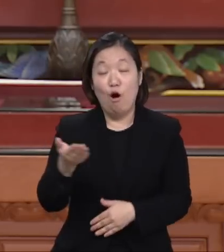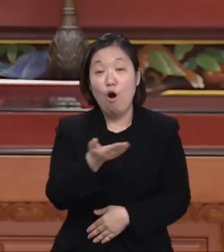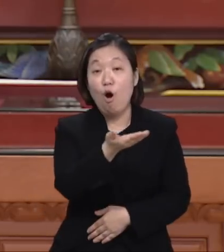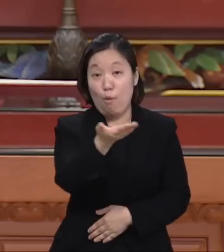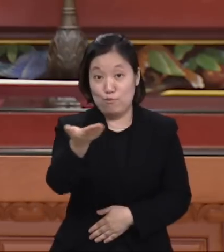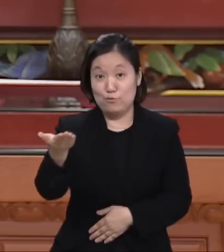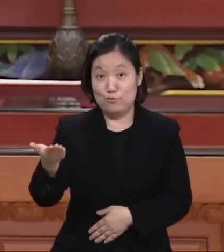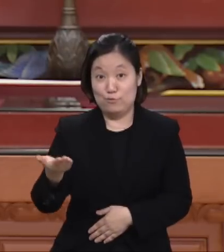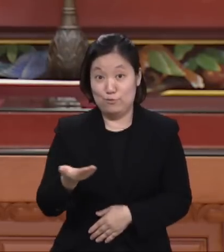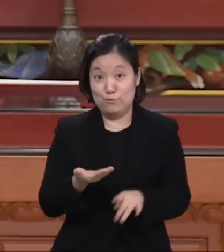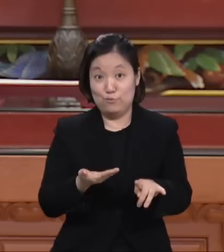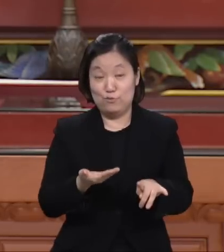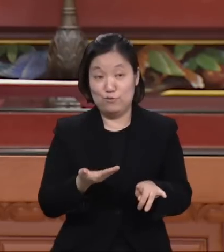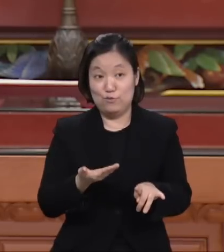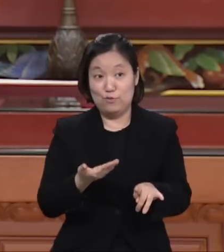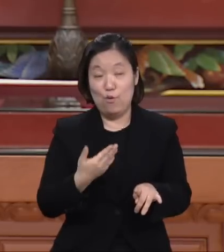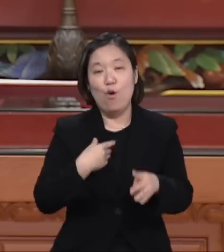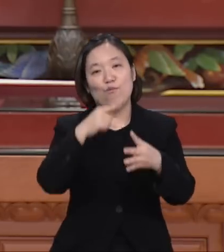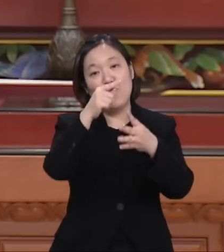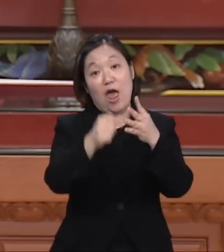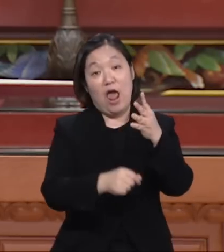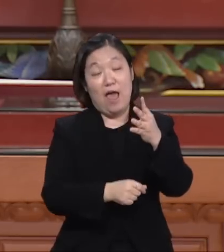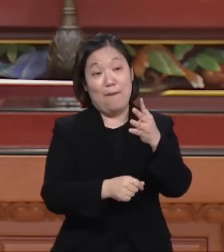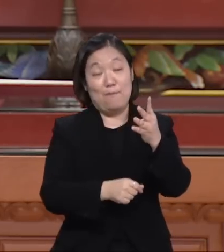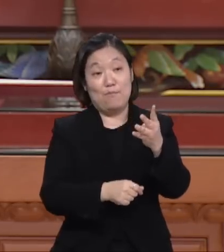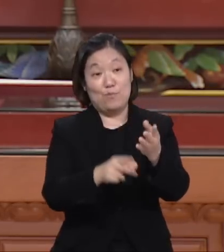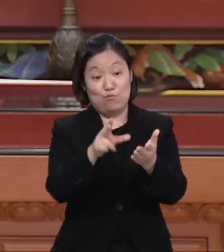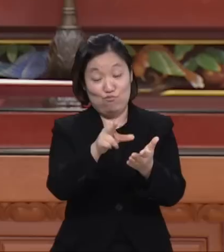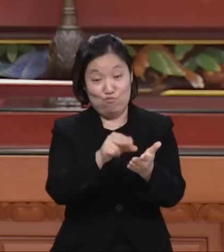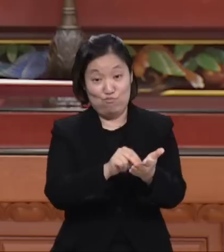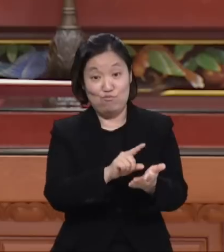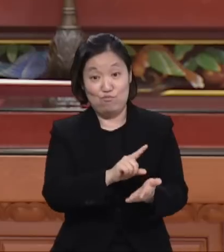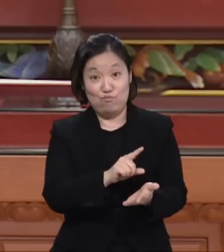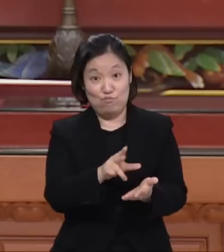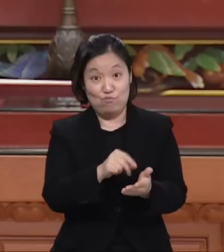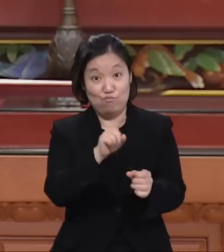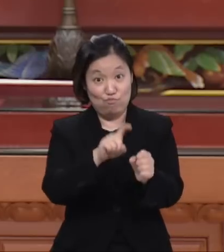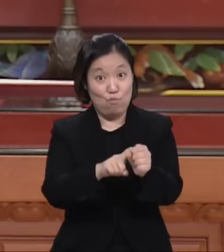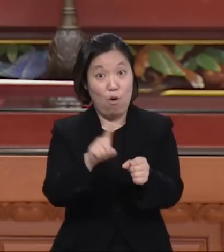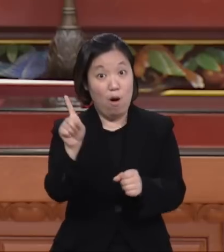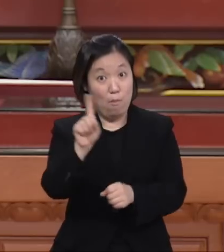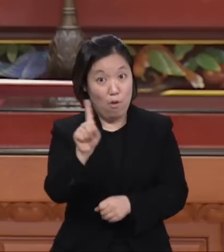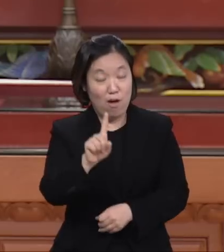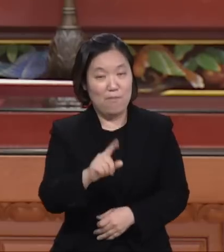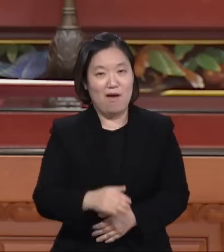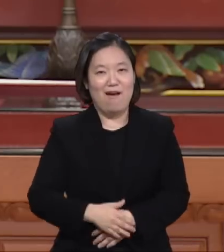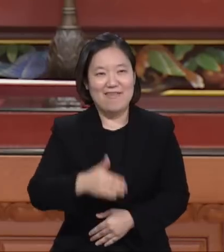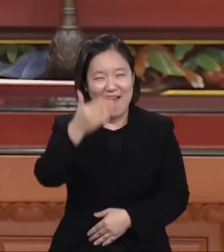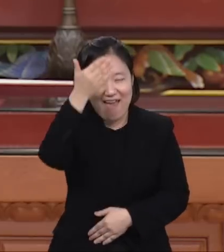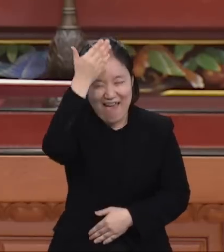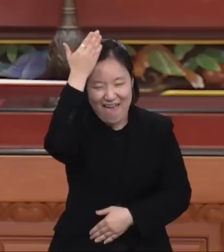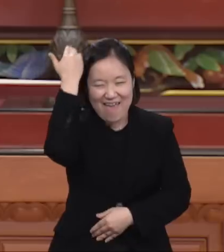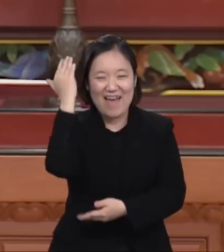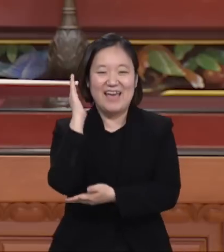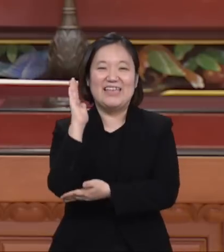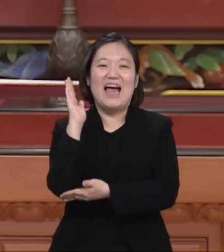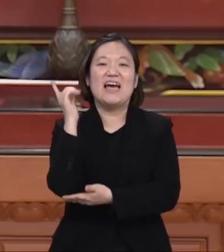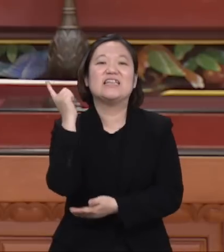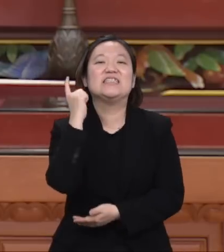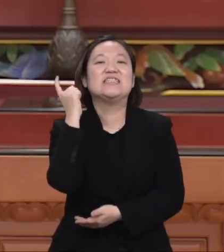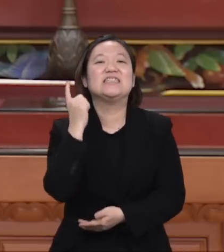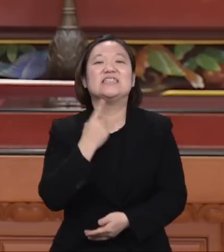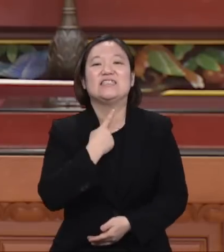들려드릴 오늘 소나무 주제의 내용이 제가 예전에 들었던 내용인데 너무